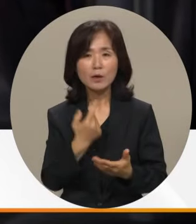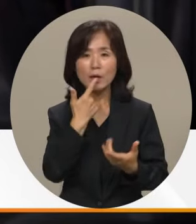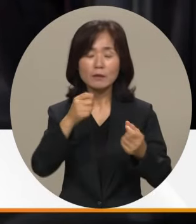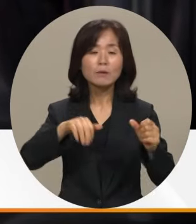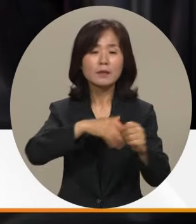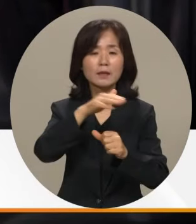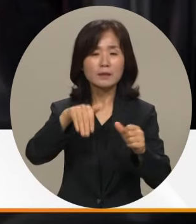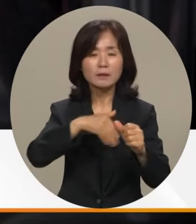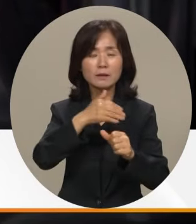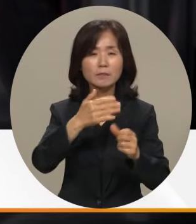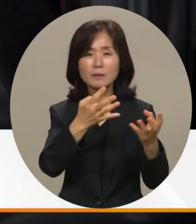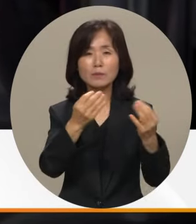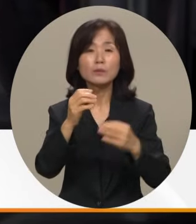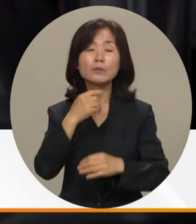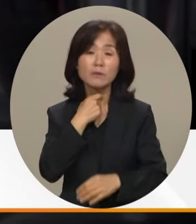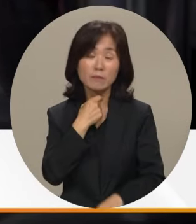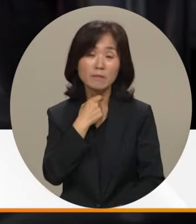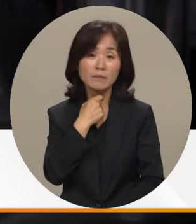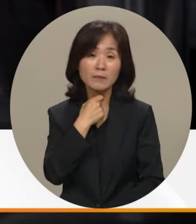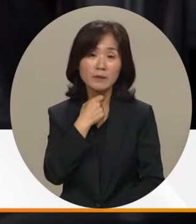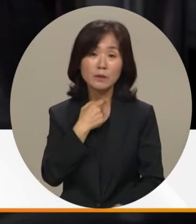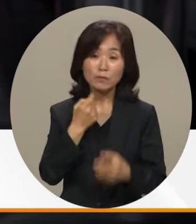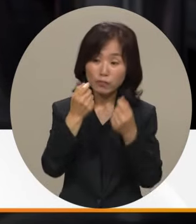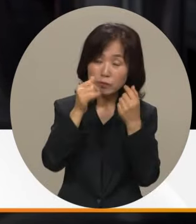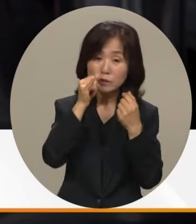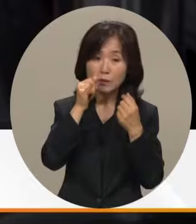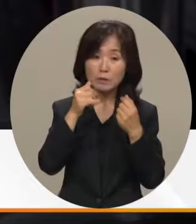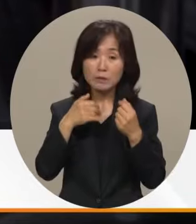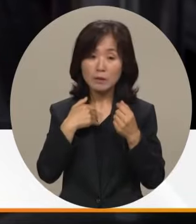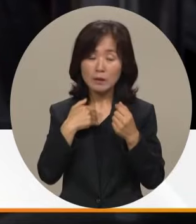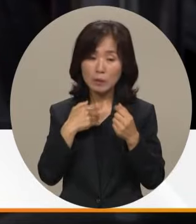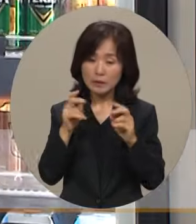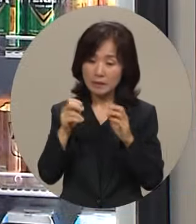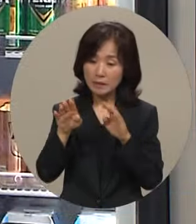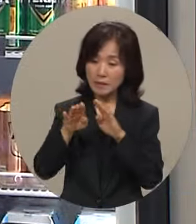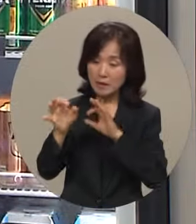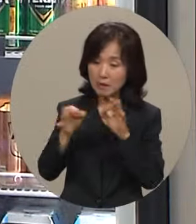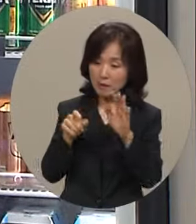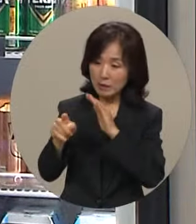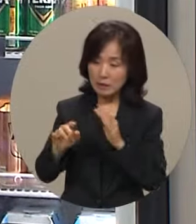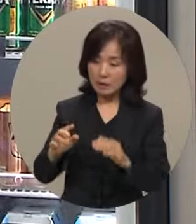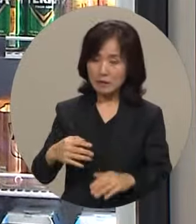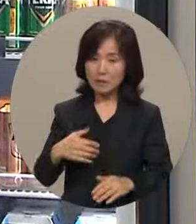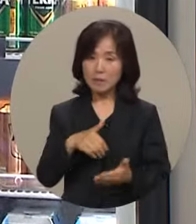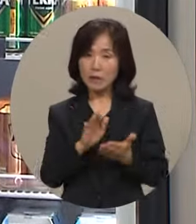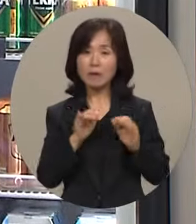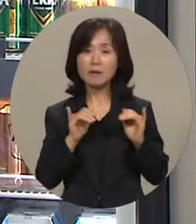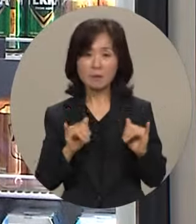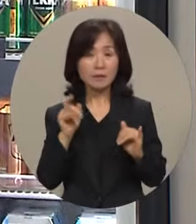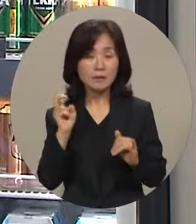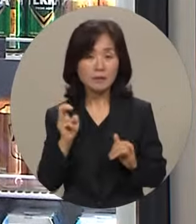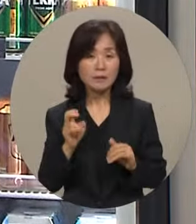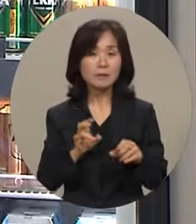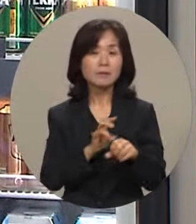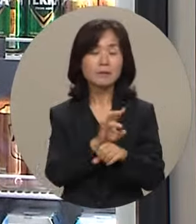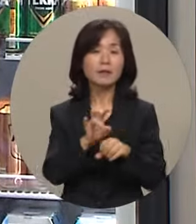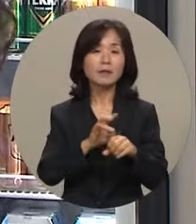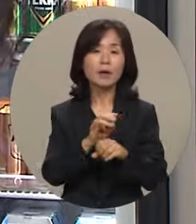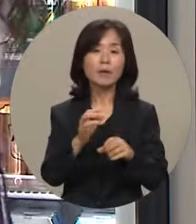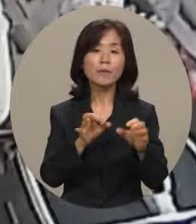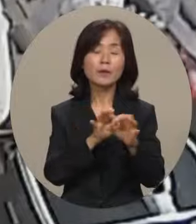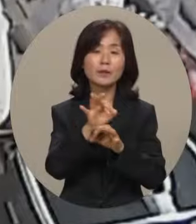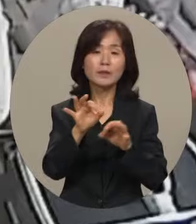있으면 괜찮은데 눈치 볼 수도 있거든요. 뭐 내가 가면 싫어하지 않을까. 23년째 같은 곳에서 편의점을 운영하고